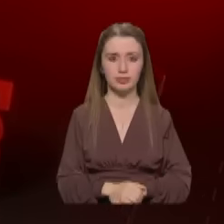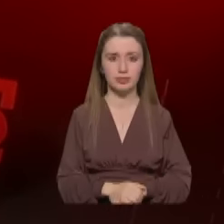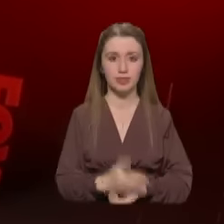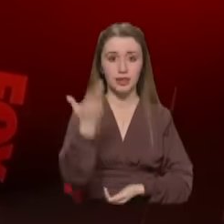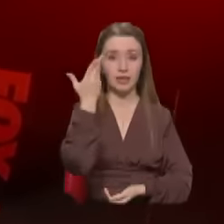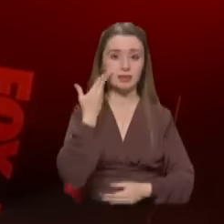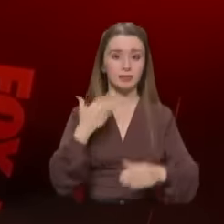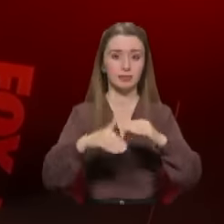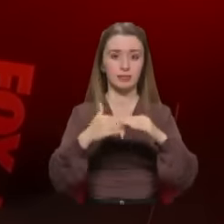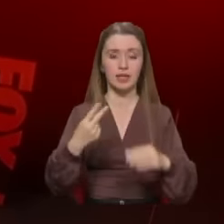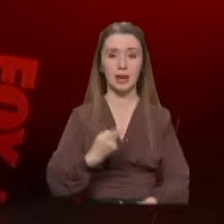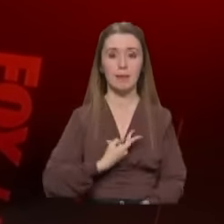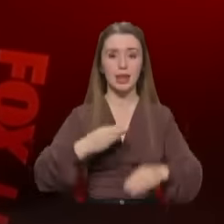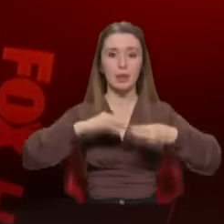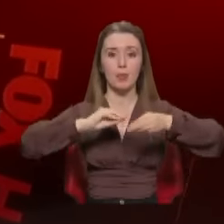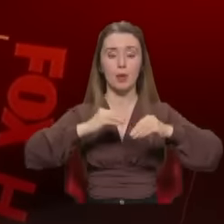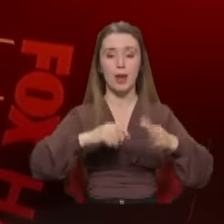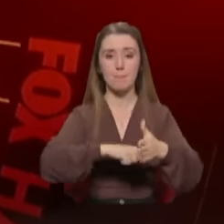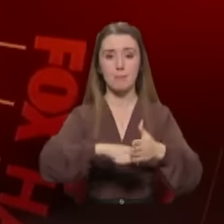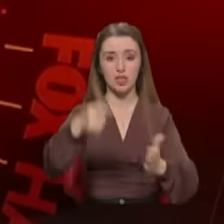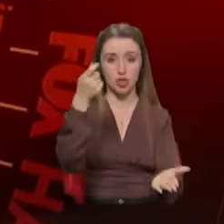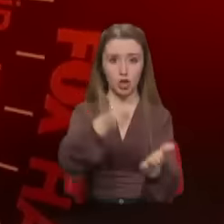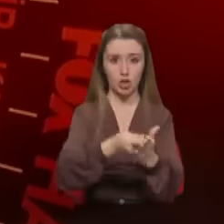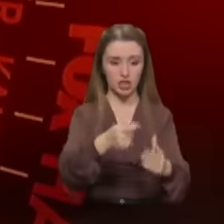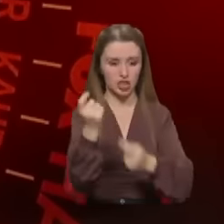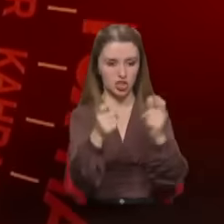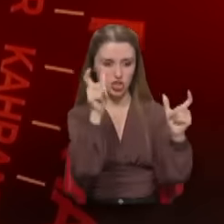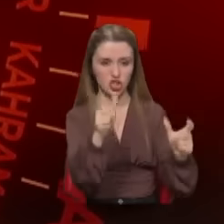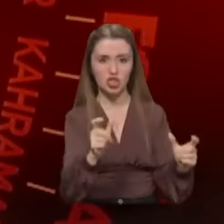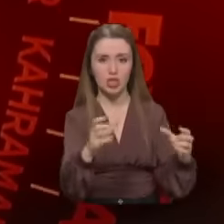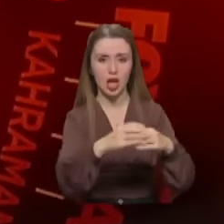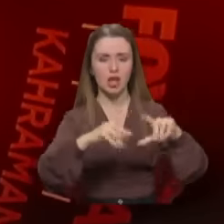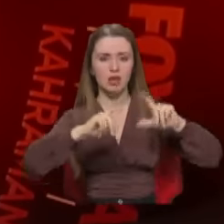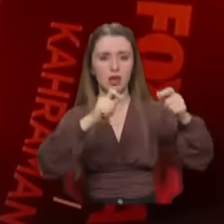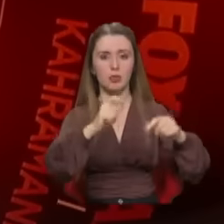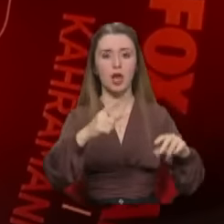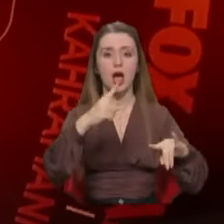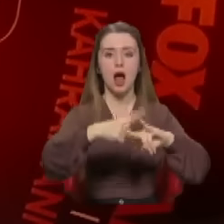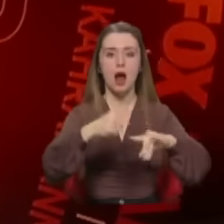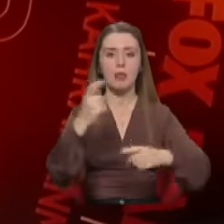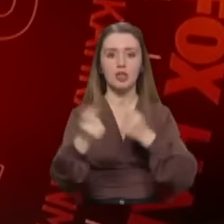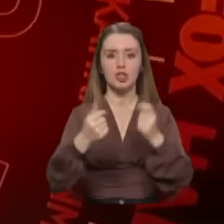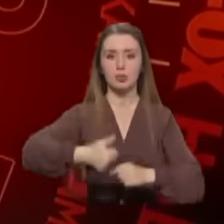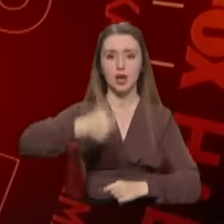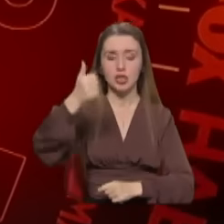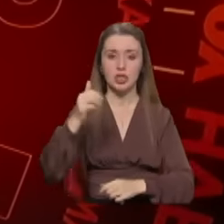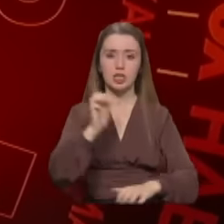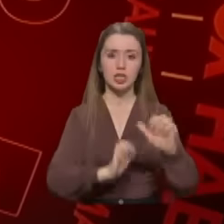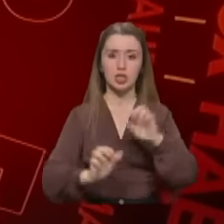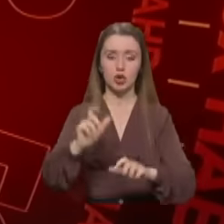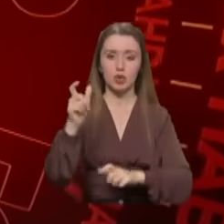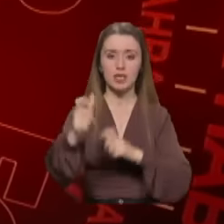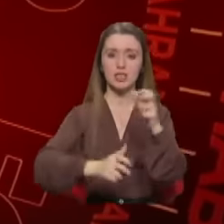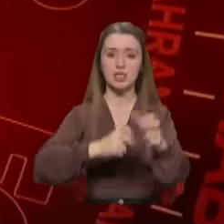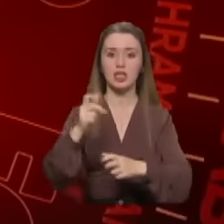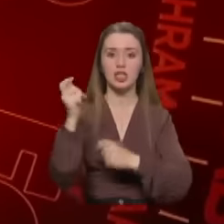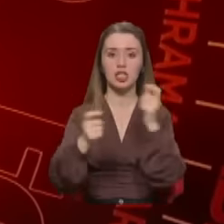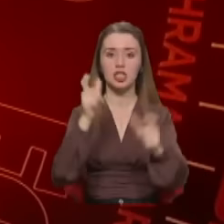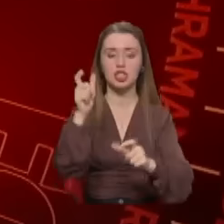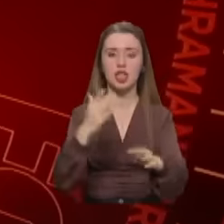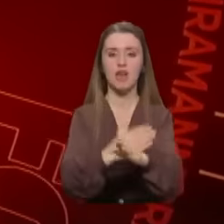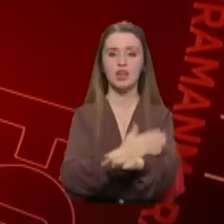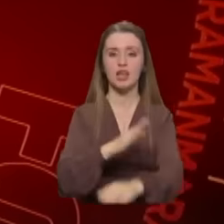İzleyicimiz demiş ki benim derdim maaşını ödediği işçi sınıfını hainlikle suçlayan Harp İş Başkanı, savunma sanayi işçileriyiz, biz bu vatanın